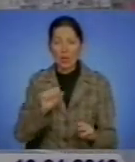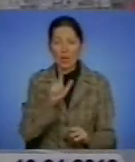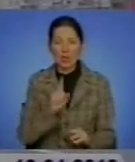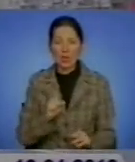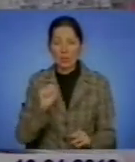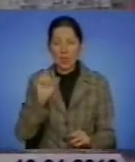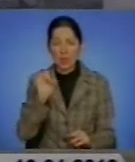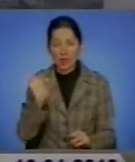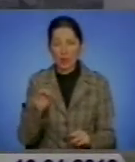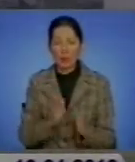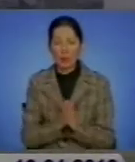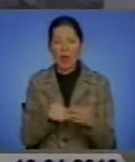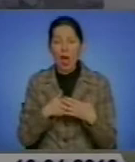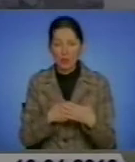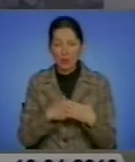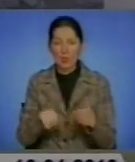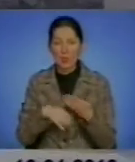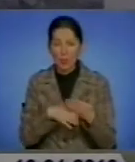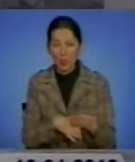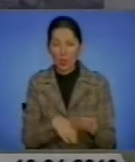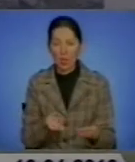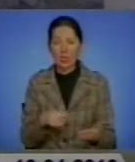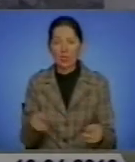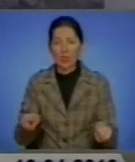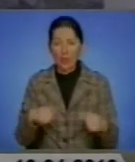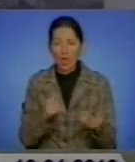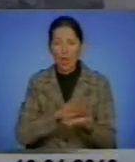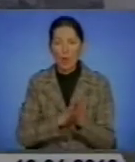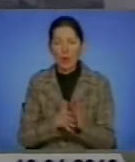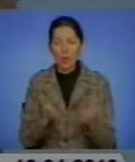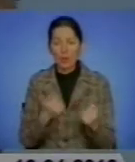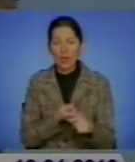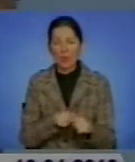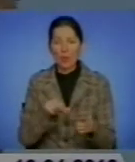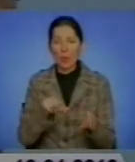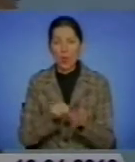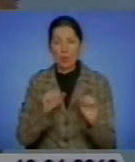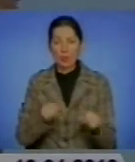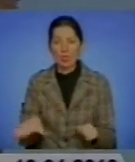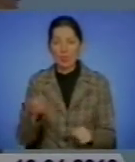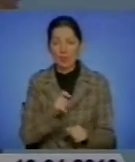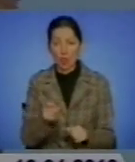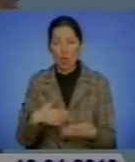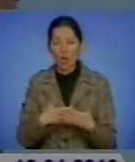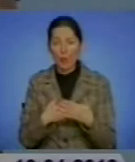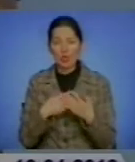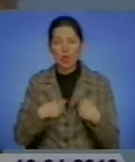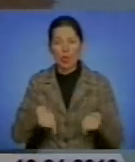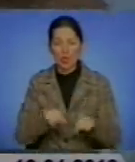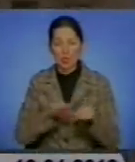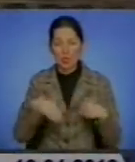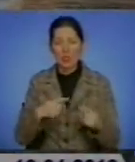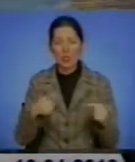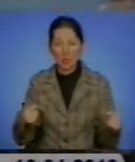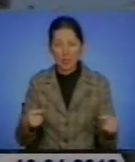важливо створити умови, щоб взяти участь у цьому могли всі громадяни і громадські організації. А саме, надати їм необхідний інвентар, матеріали і транспорт